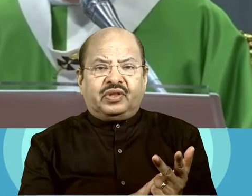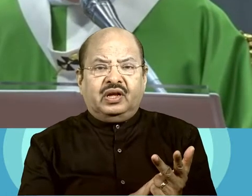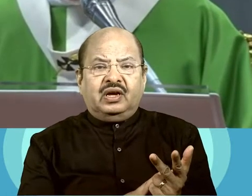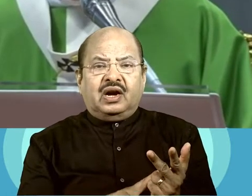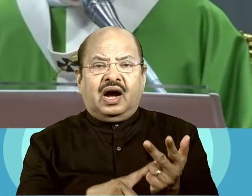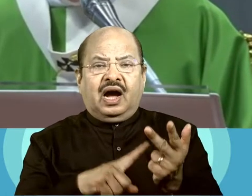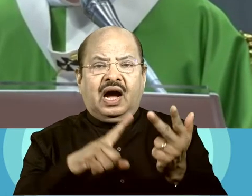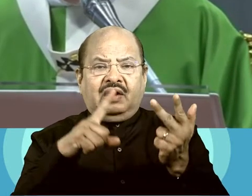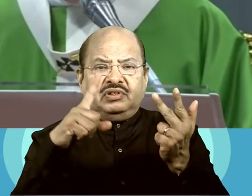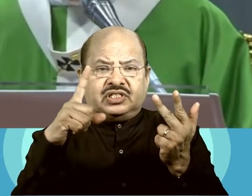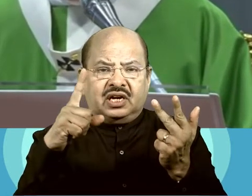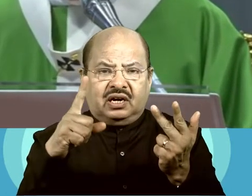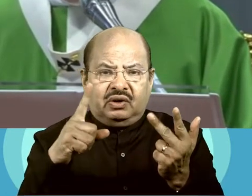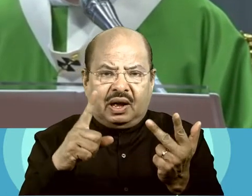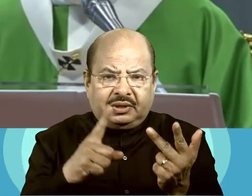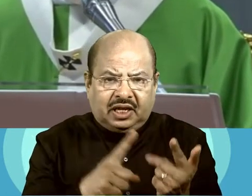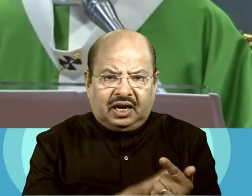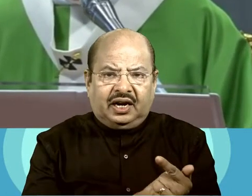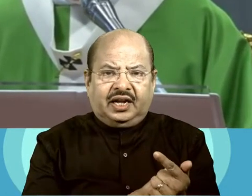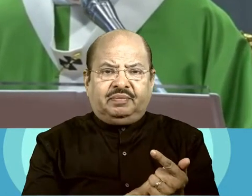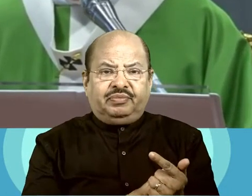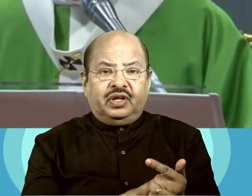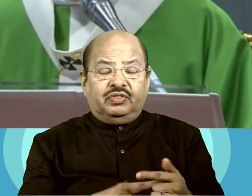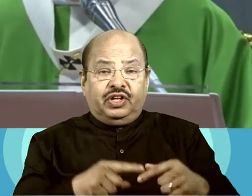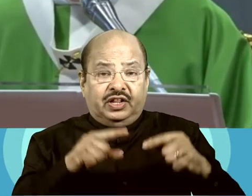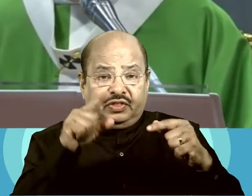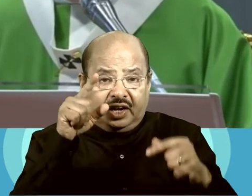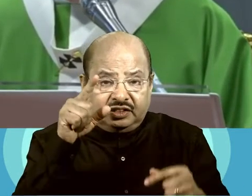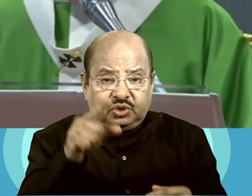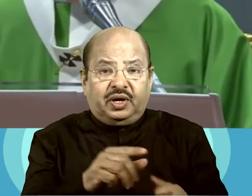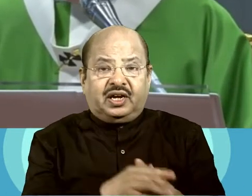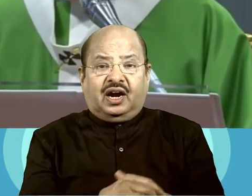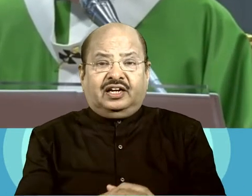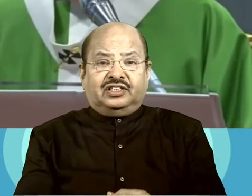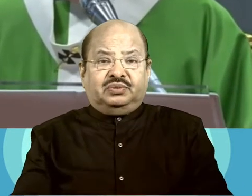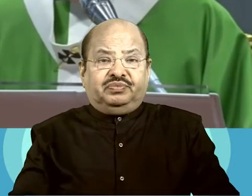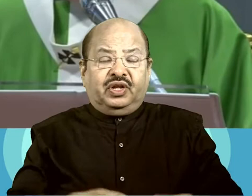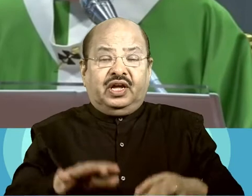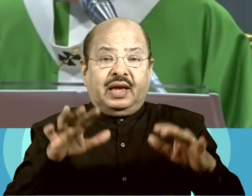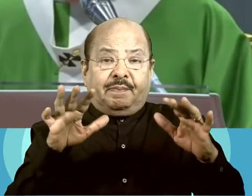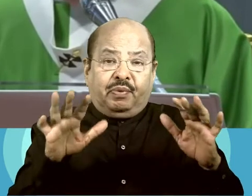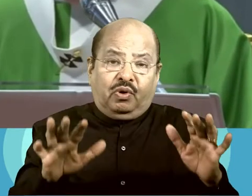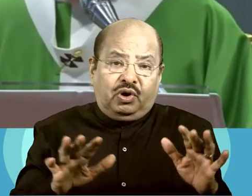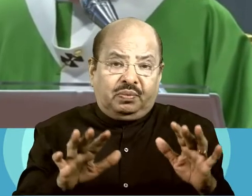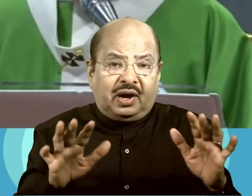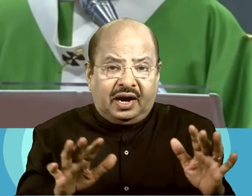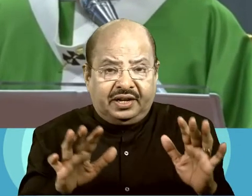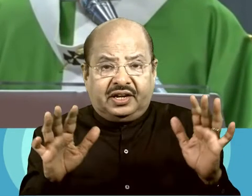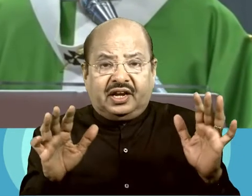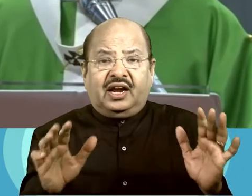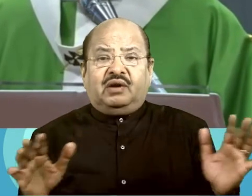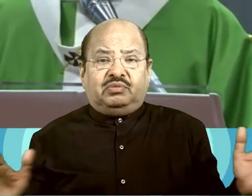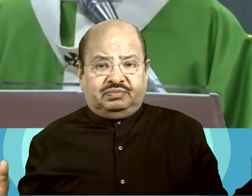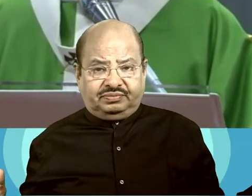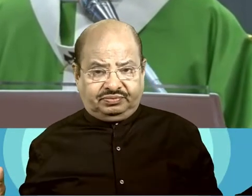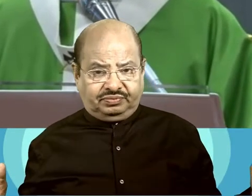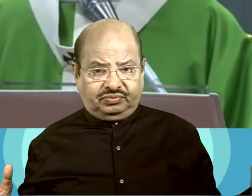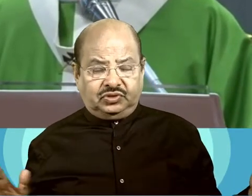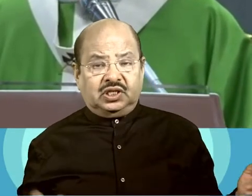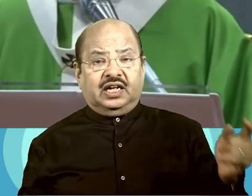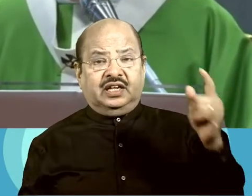അപകടങ്ങളെയും ആ ആവശ്യങ്ങളിലുള്ള അബദ്ധങ്ങളെയും നിരന്തരം ചൂണ്ടിക്കാണിച്ചും എപ്പോഴും